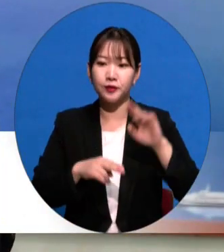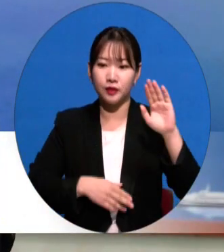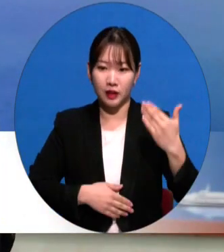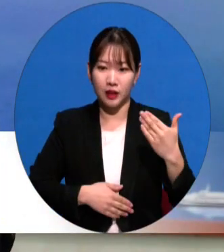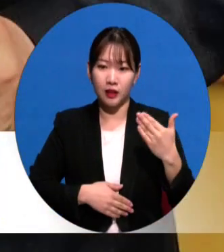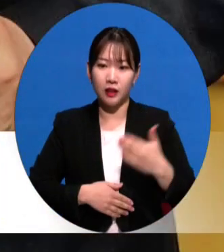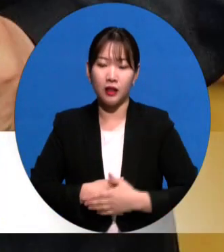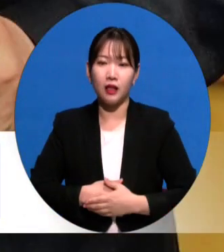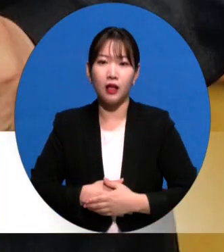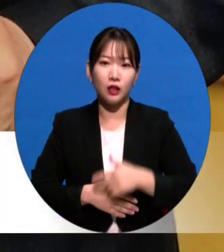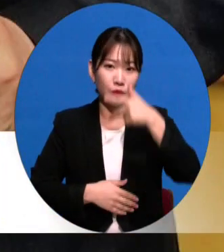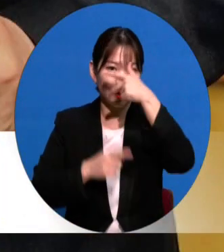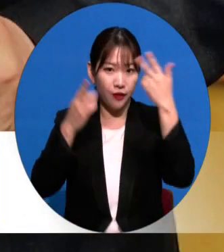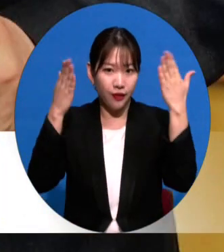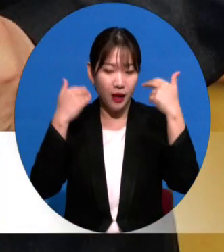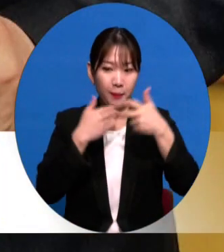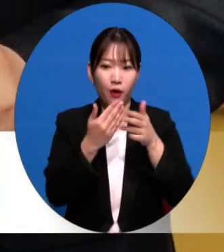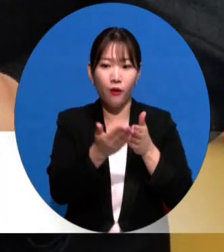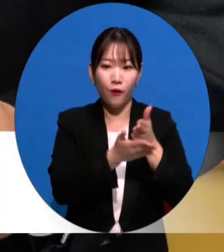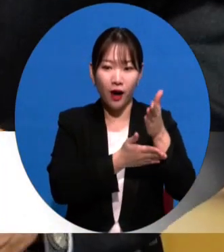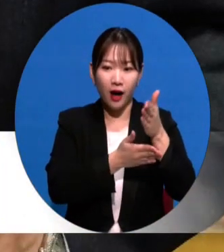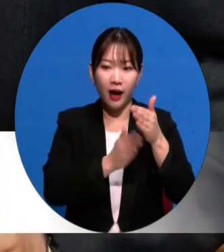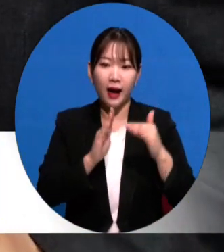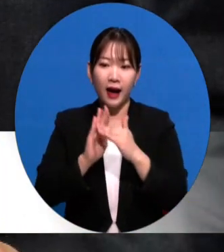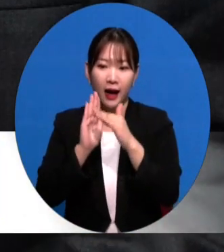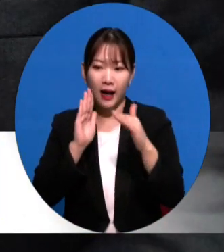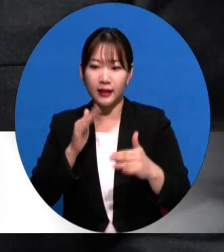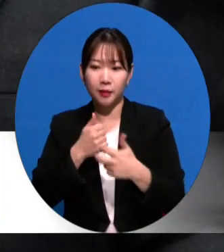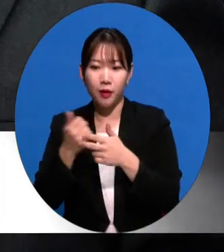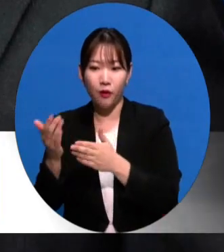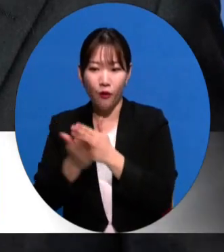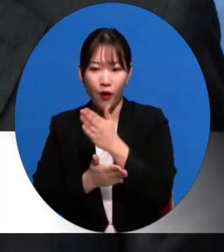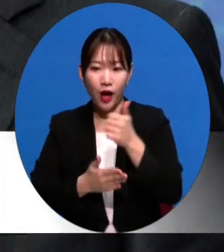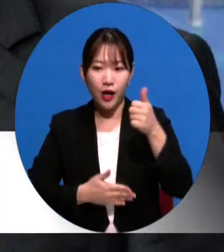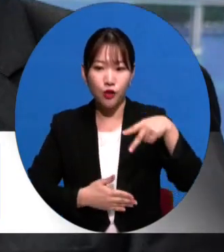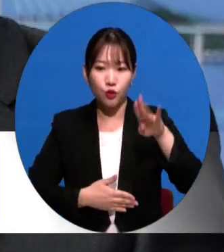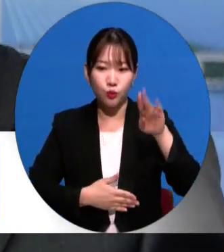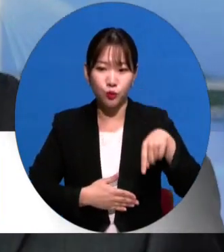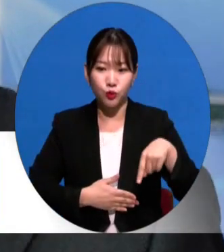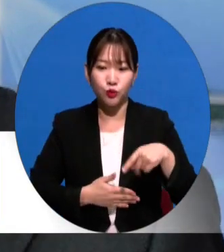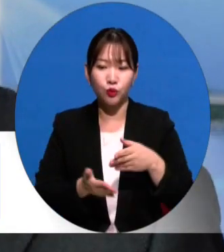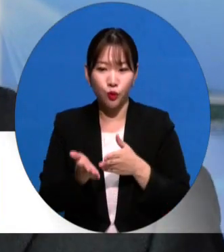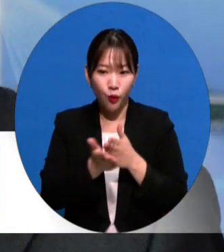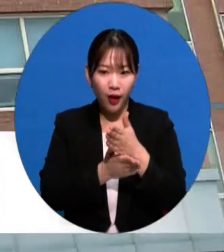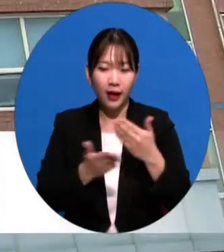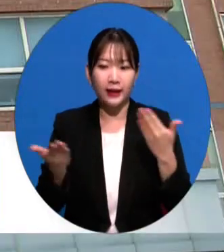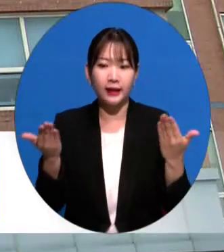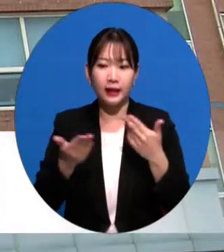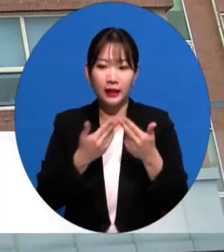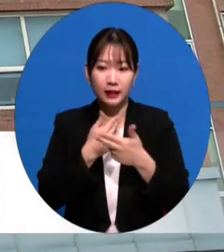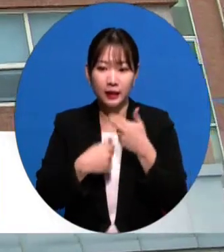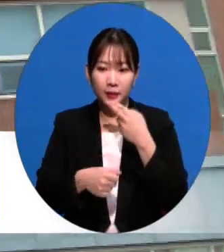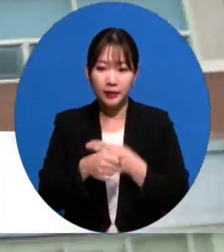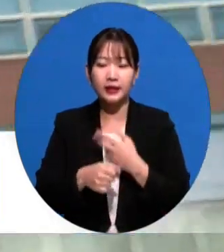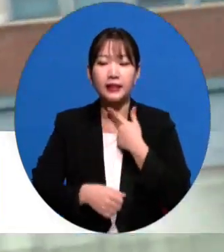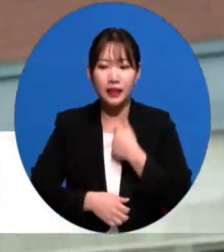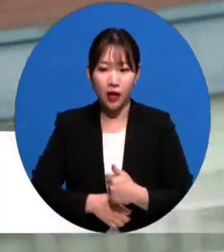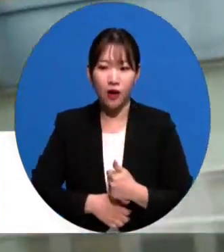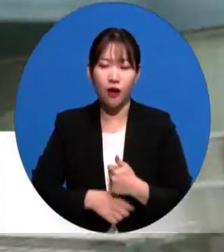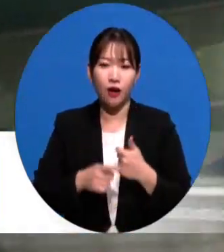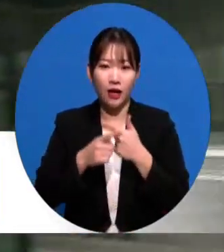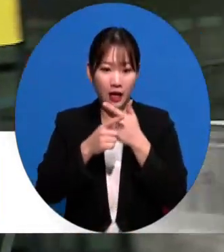최 원장은 조선대학교 의학과와 가정의학과, 흉부외과 교수로 재직한 후 의과 대학장 등을